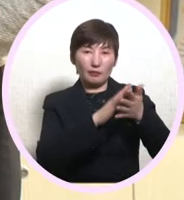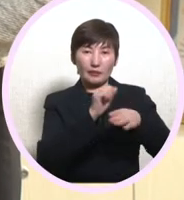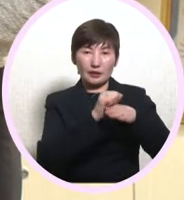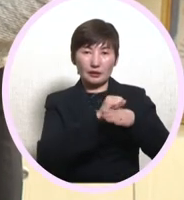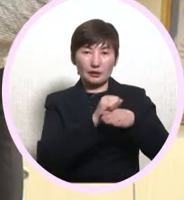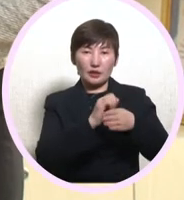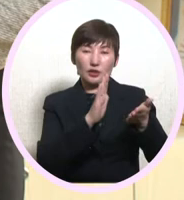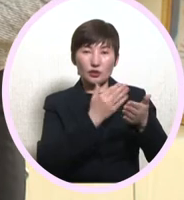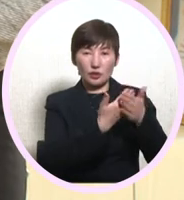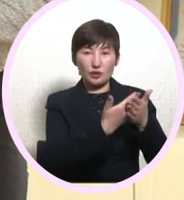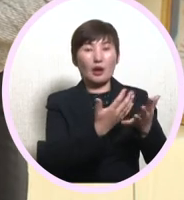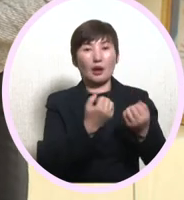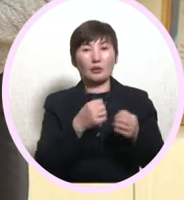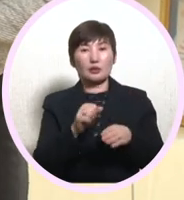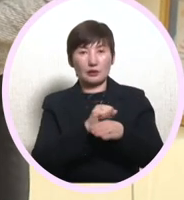те.